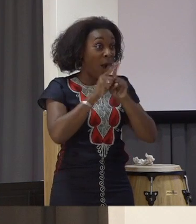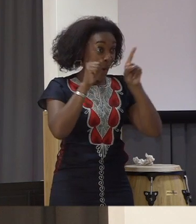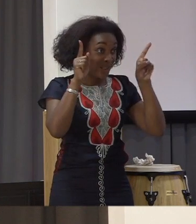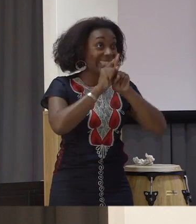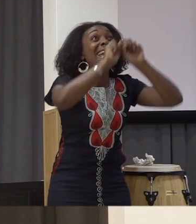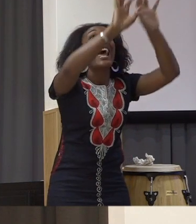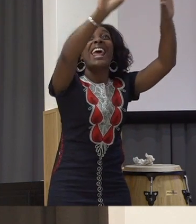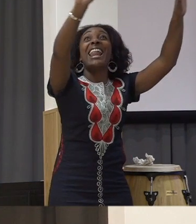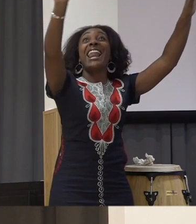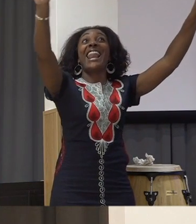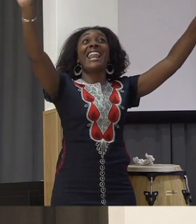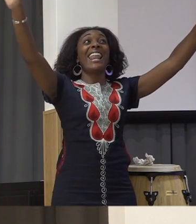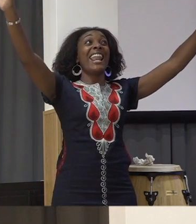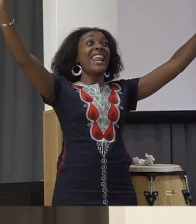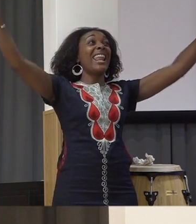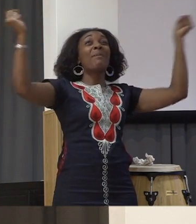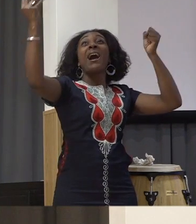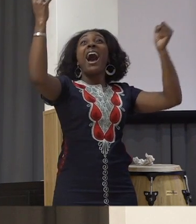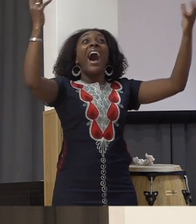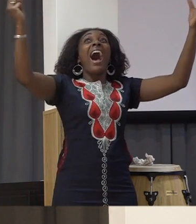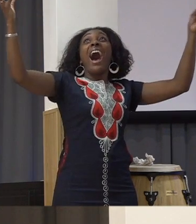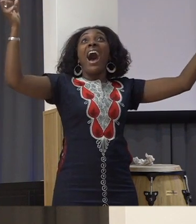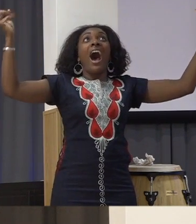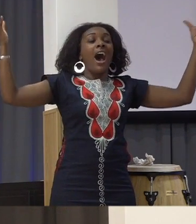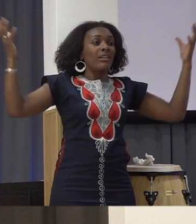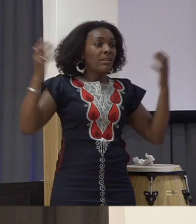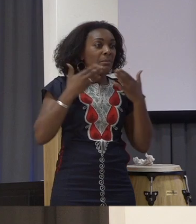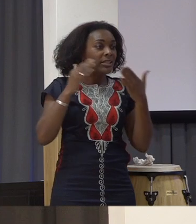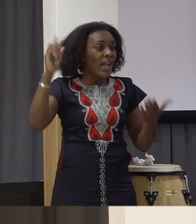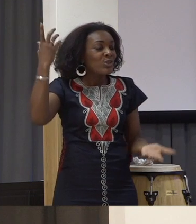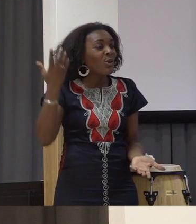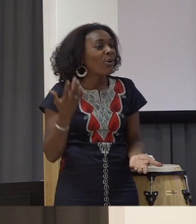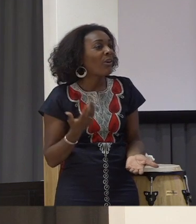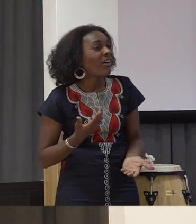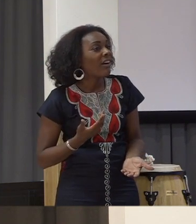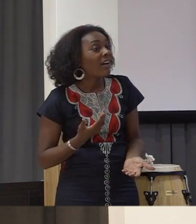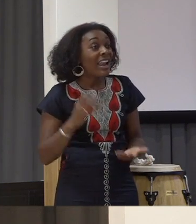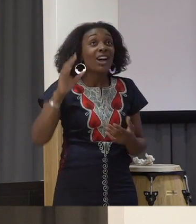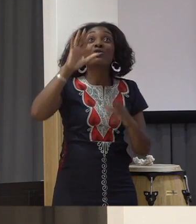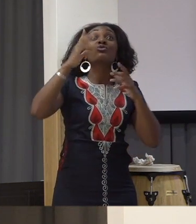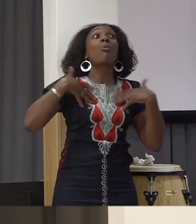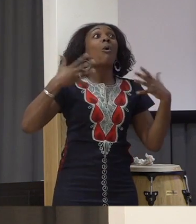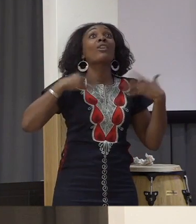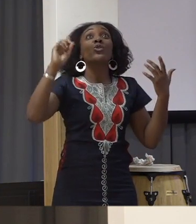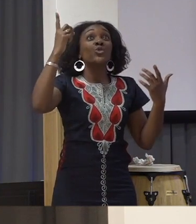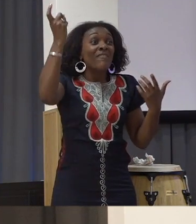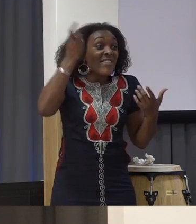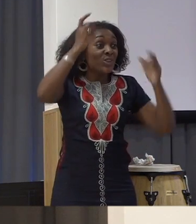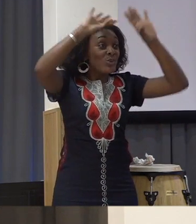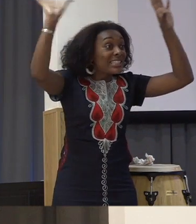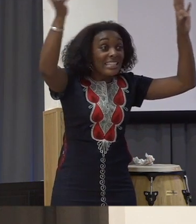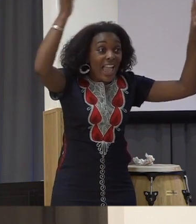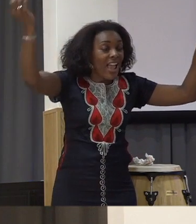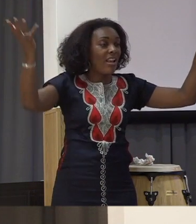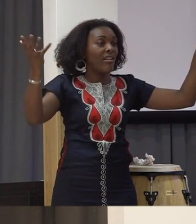la joie de Dieu illumine le ciel. Merci mon Dieu. La joie du Seigneur est céleste et dans ce verset de Job 38,7,